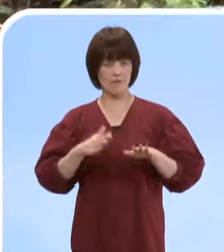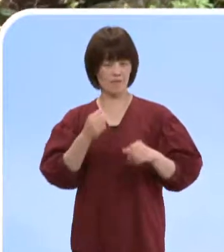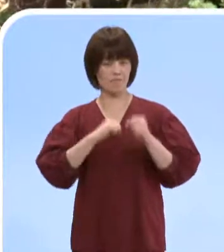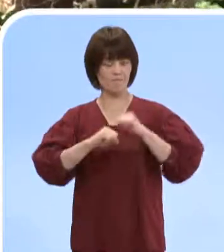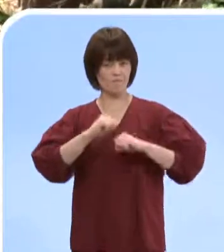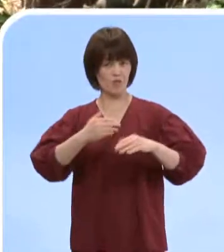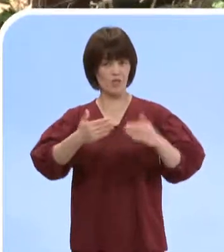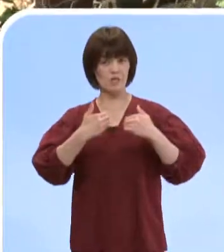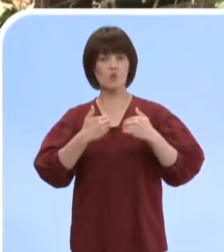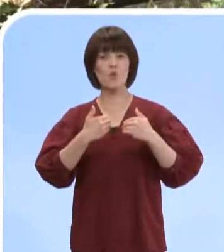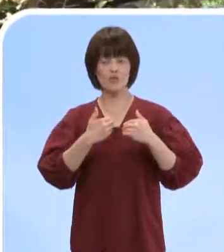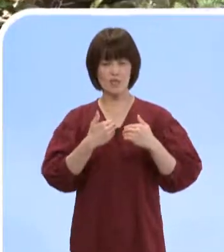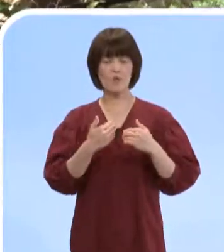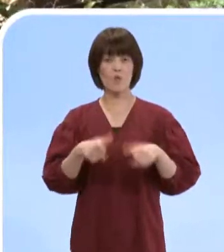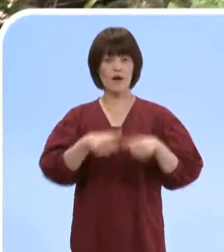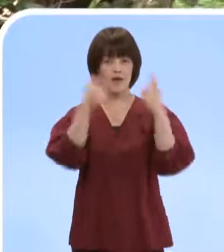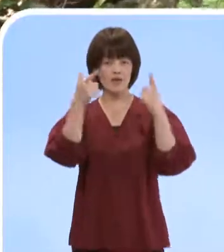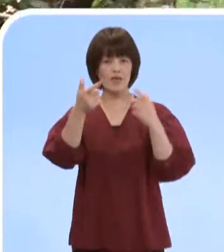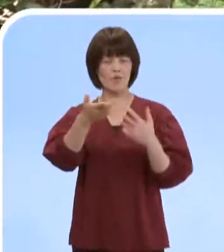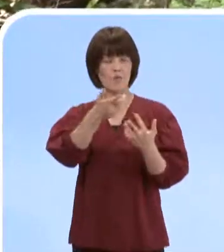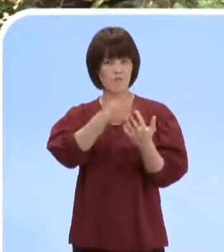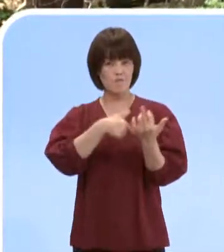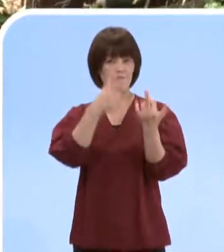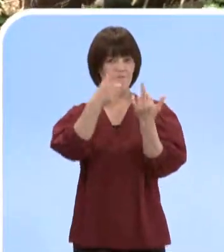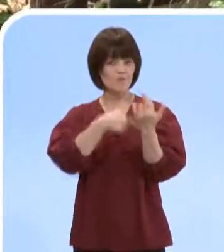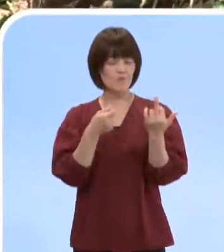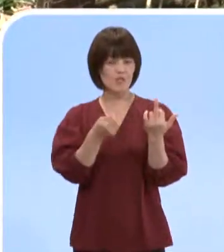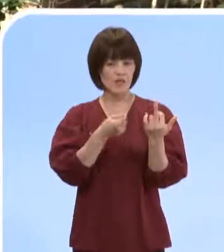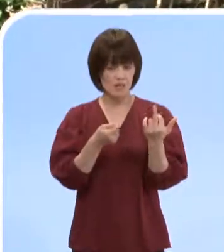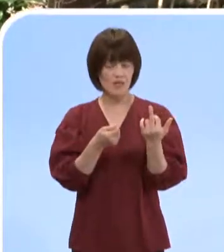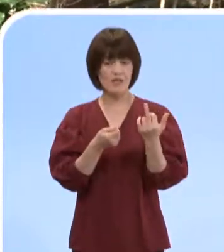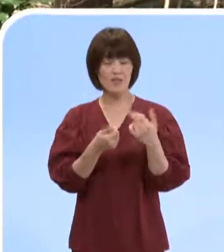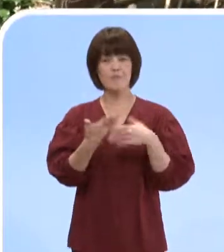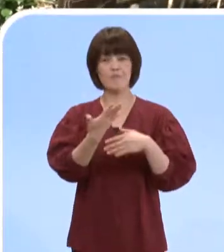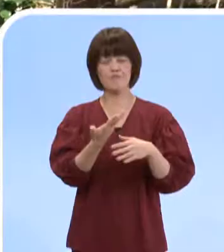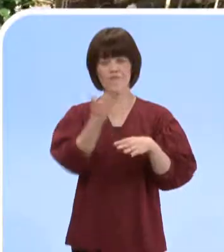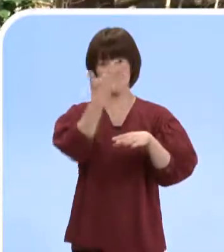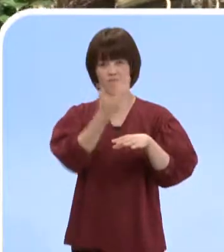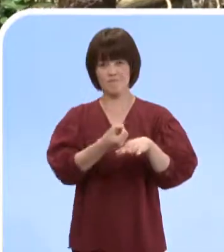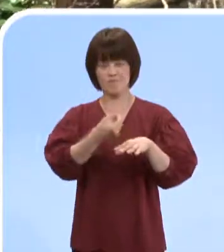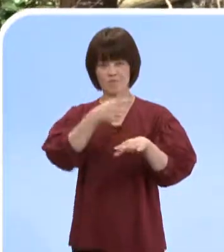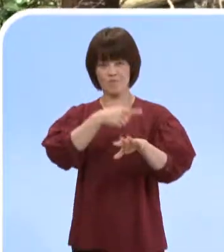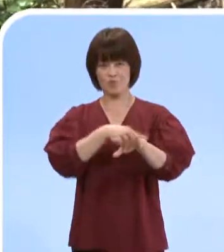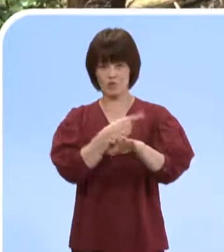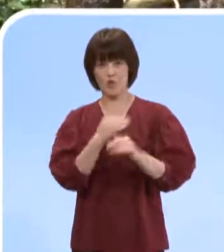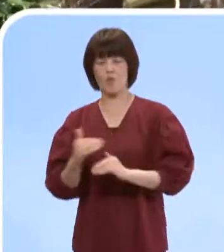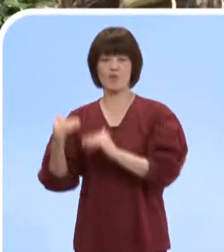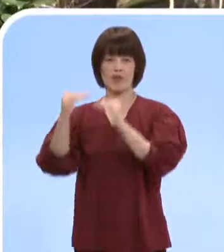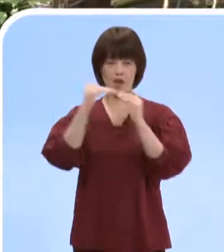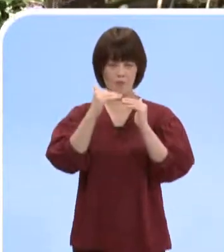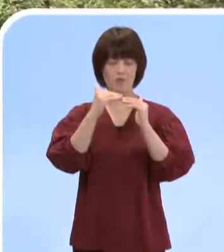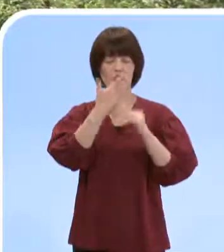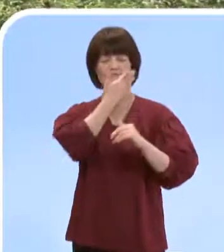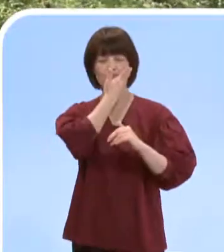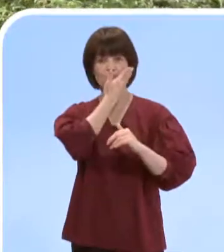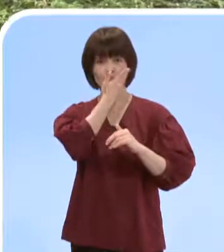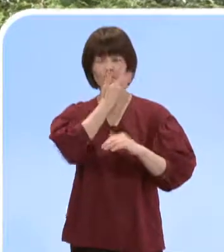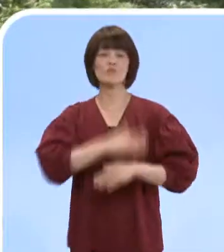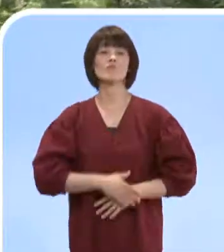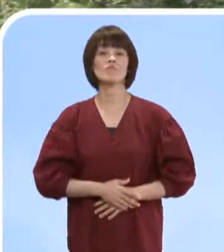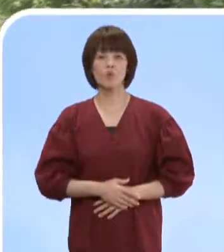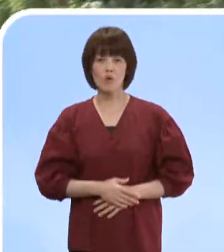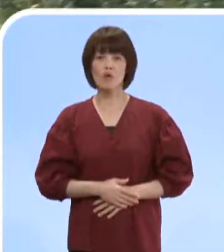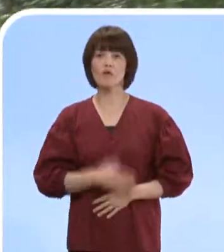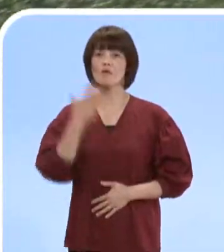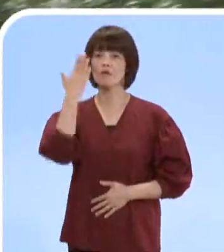かを進めていって山の保水性や安全性を高めるっていうことやね、防災の観点やね。 大切